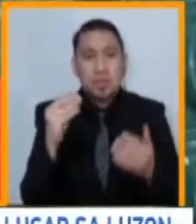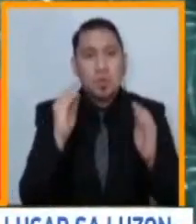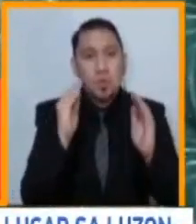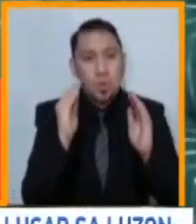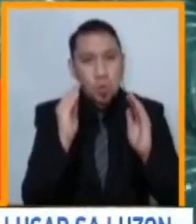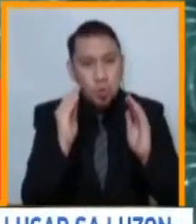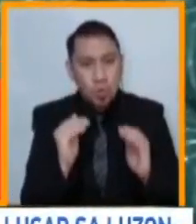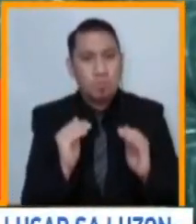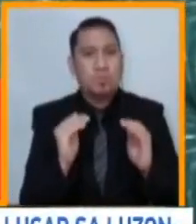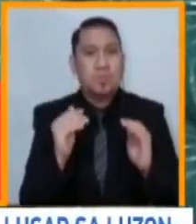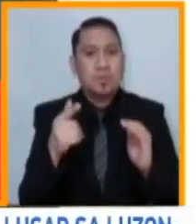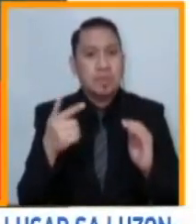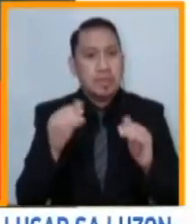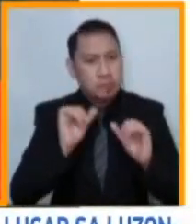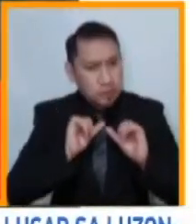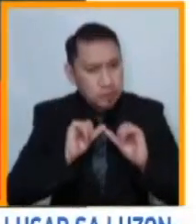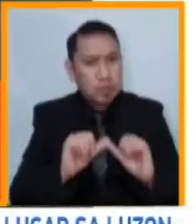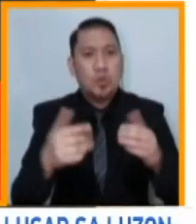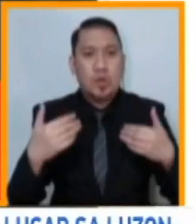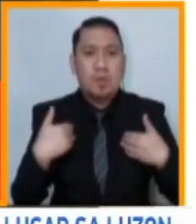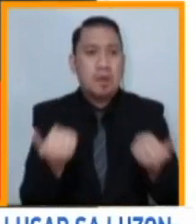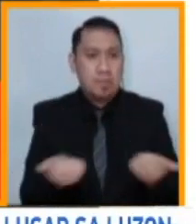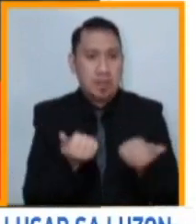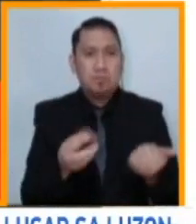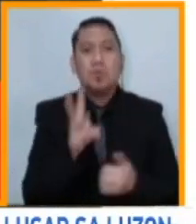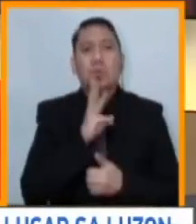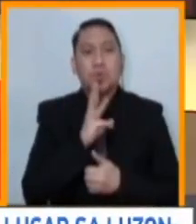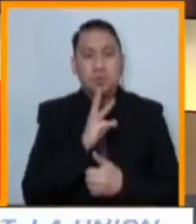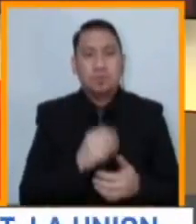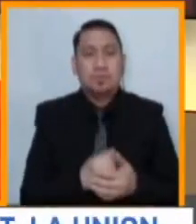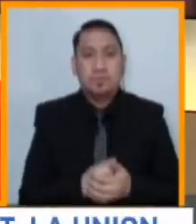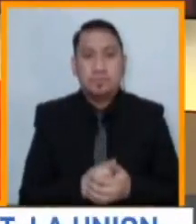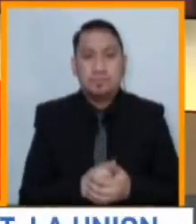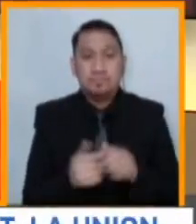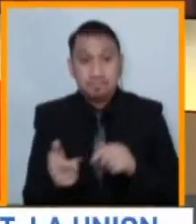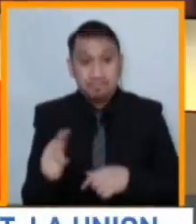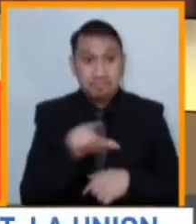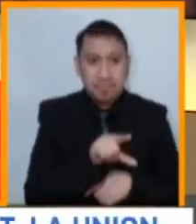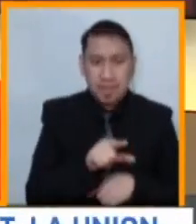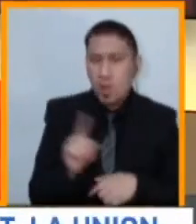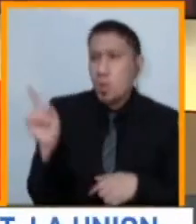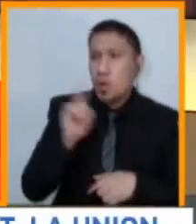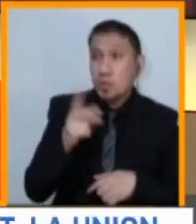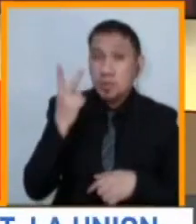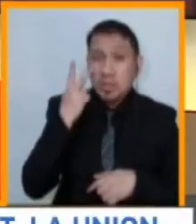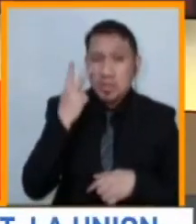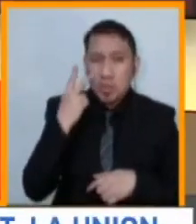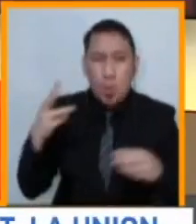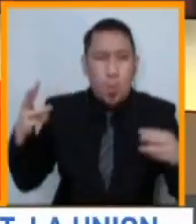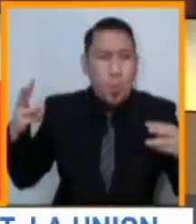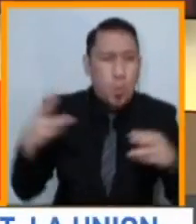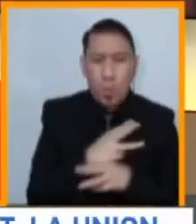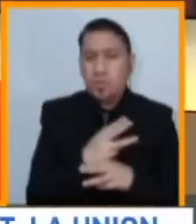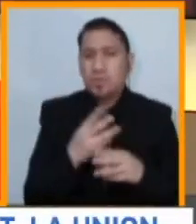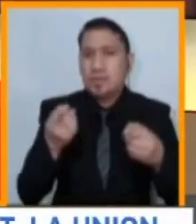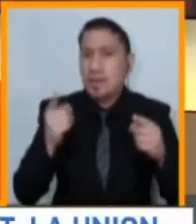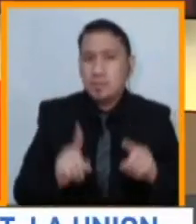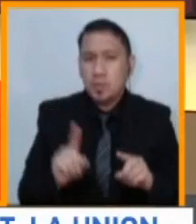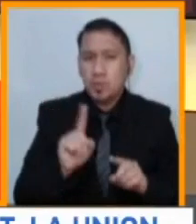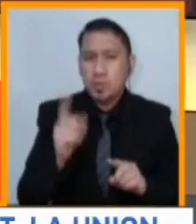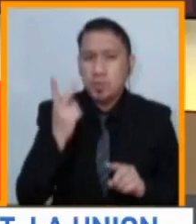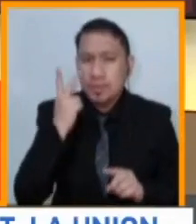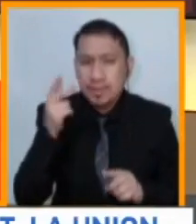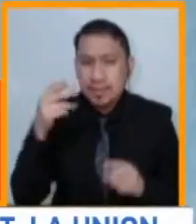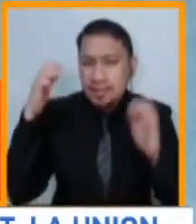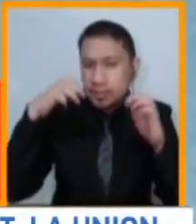water supply pa rin po tayo. Mm-hmm. Ano po yung nakikita nating worst case scenario, sir? Lalo na sa mga consumers po. Sa ngayon po,